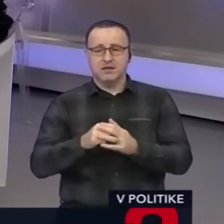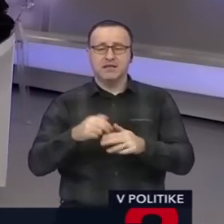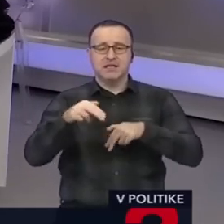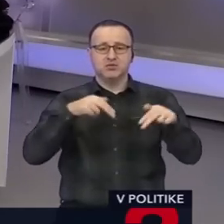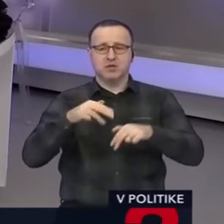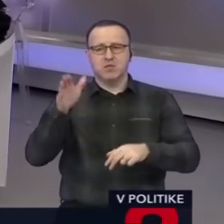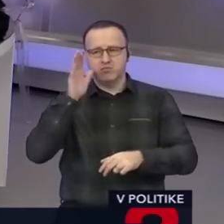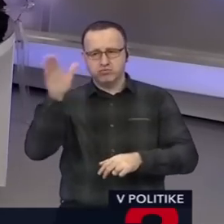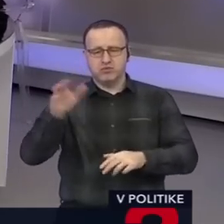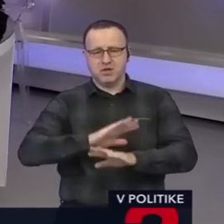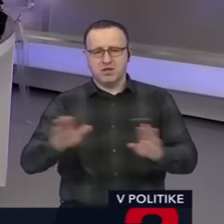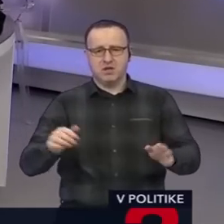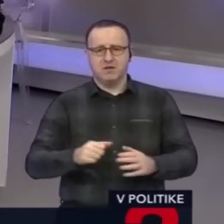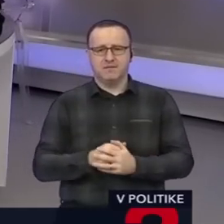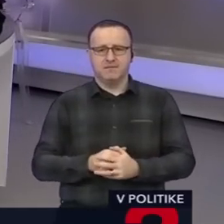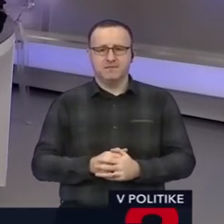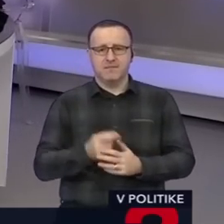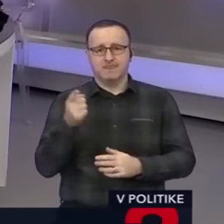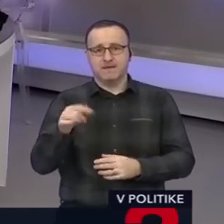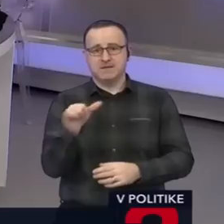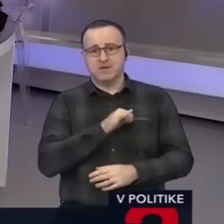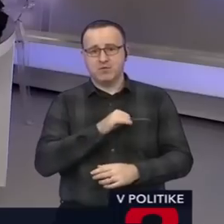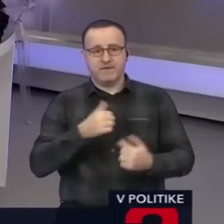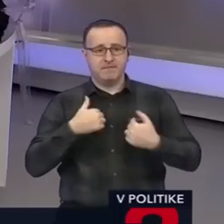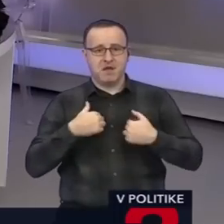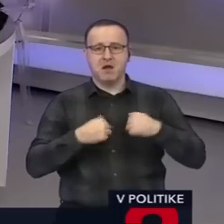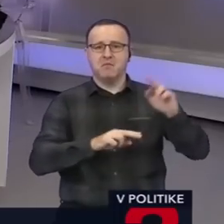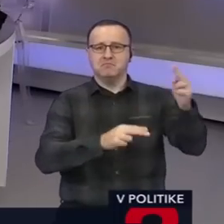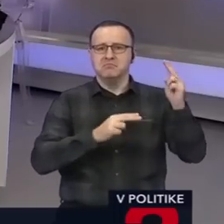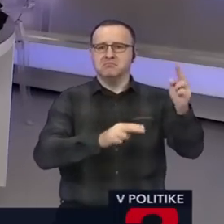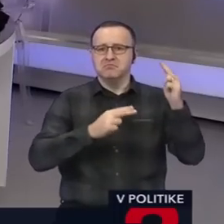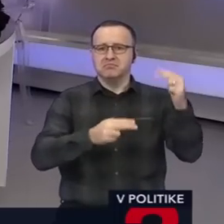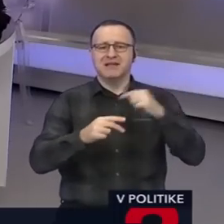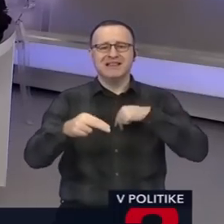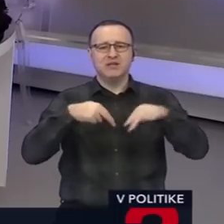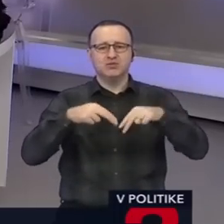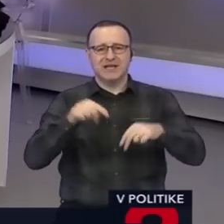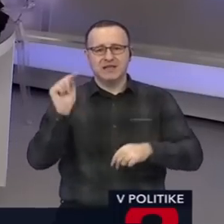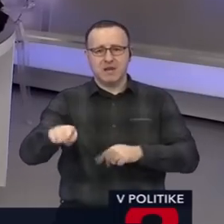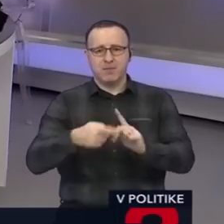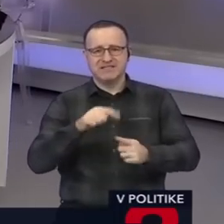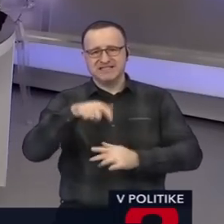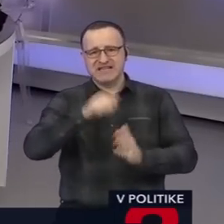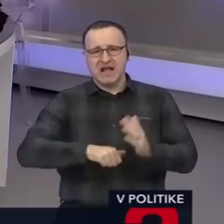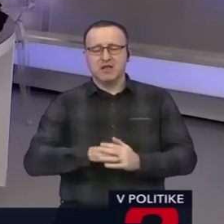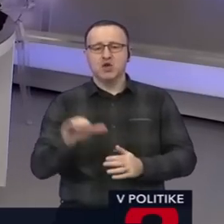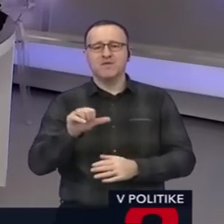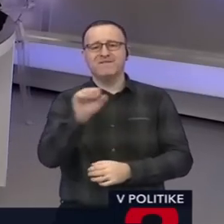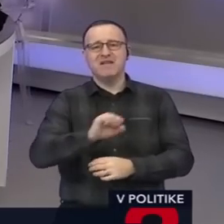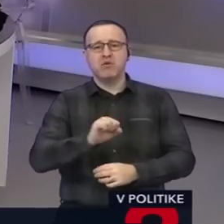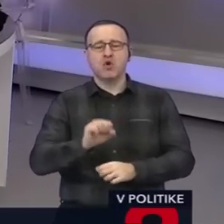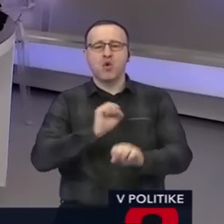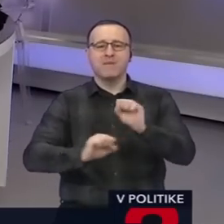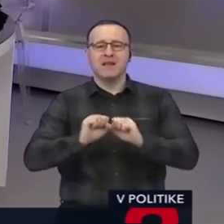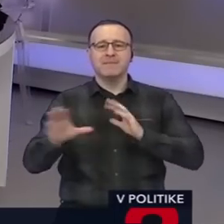diskusia je fajn. Inak mimochodom je to zaujímavé, že ma vyzývajú na diskusiu práve tie politické strany, ktoré napríklad vo výbore pre obranu a bezpečnosť sa dlhodobo